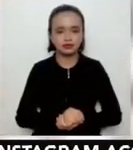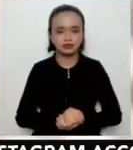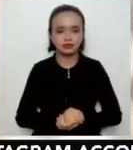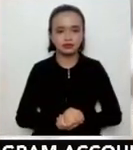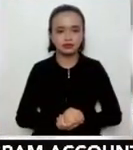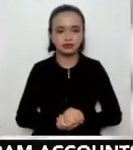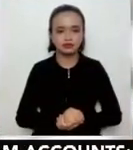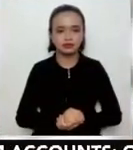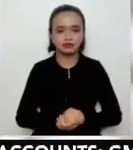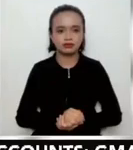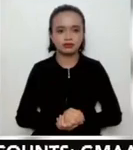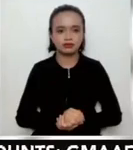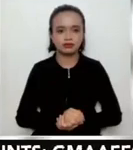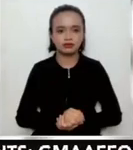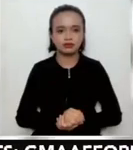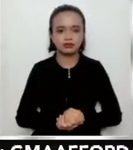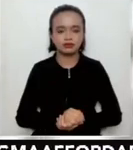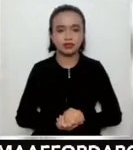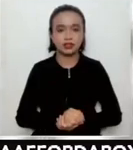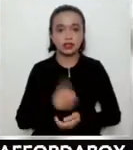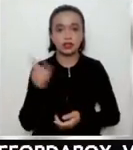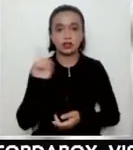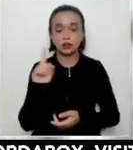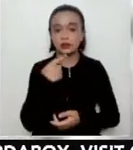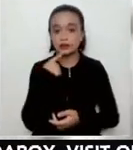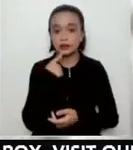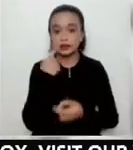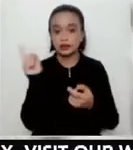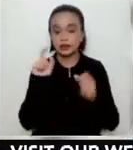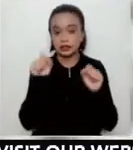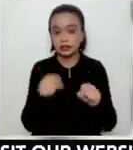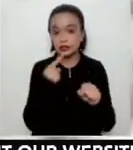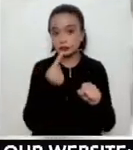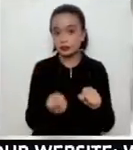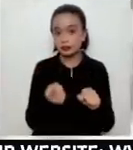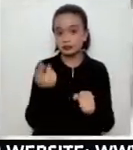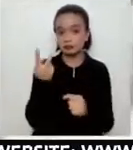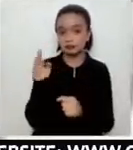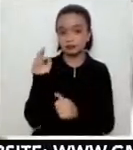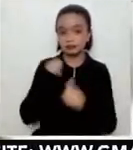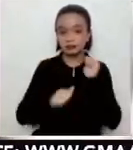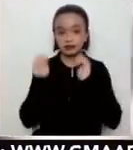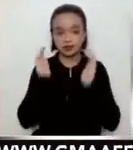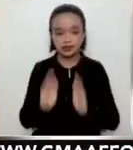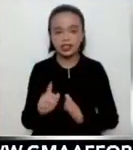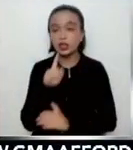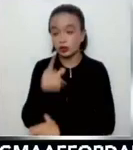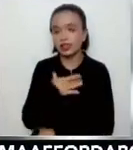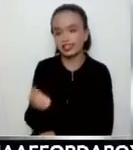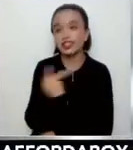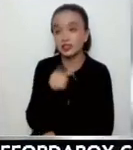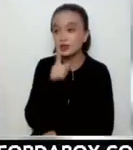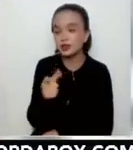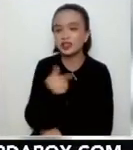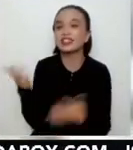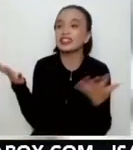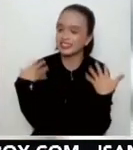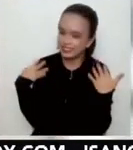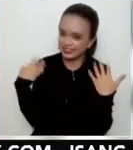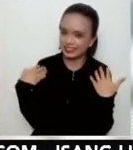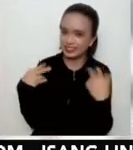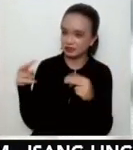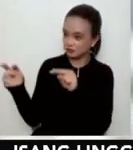Wala nang babu. Ang masasabi lang daw nina Barbie at David. Gusto ko siya, actually, kinilig ako na ano na nagtinginan lang